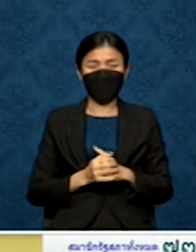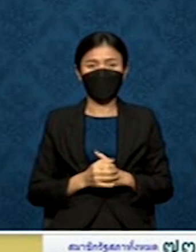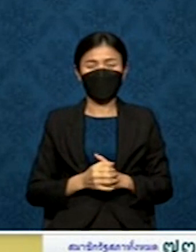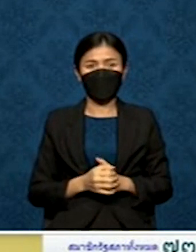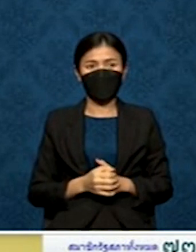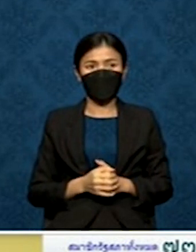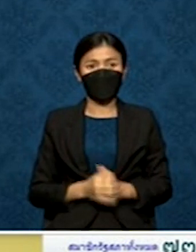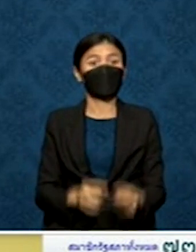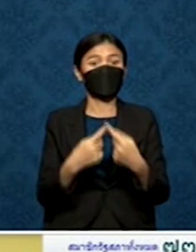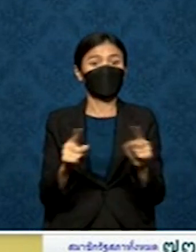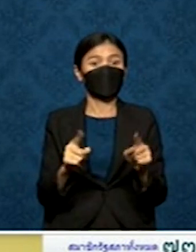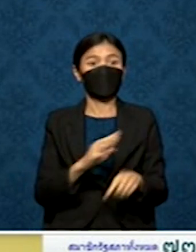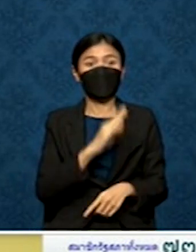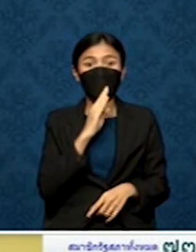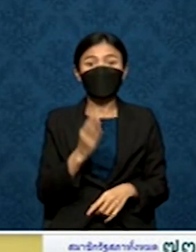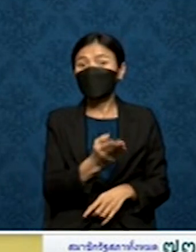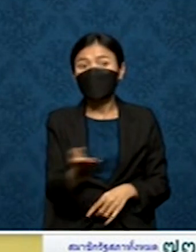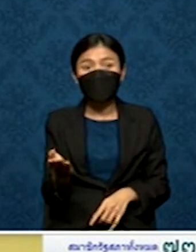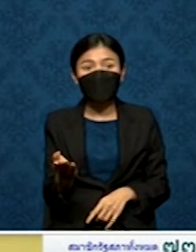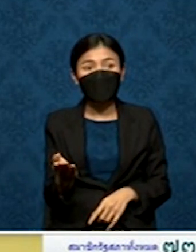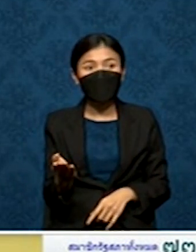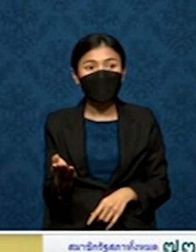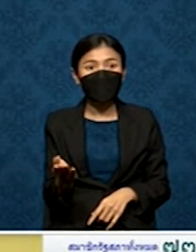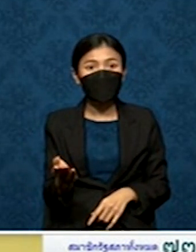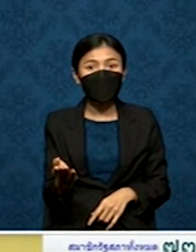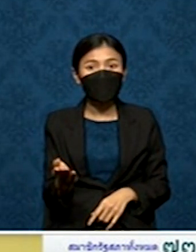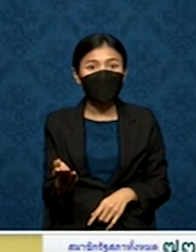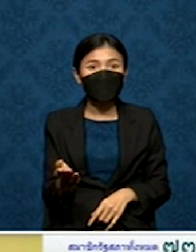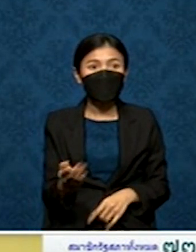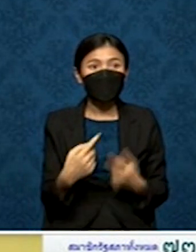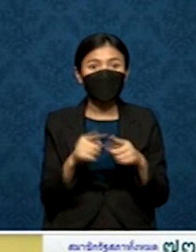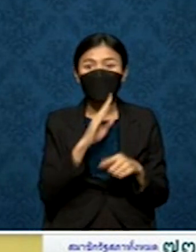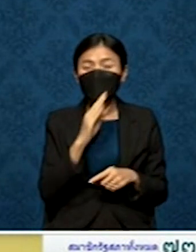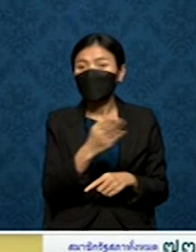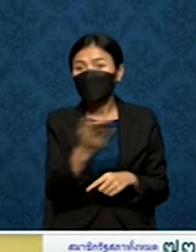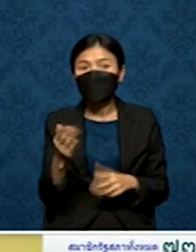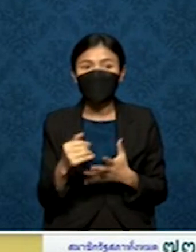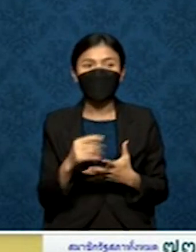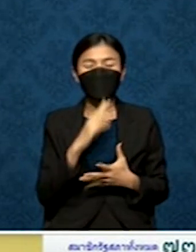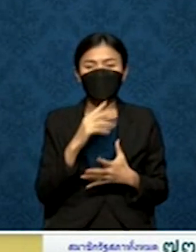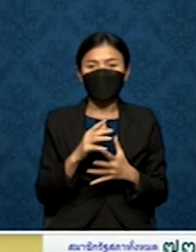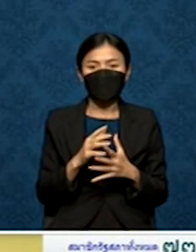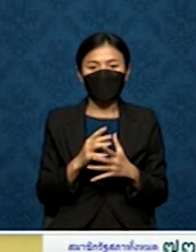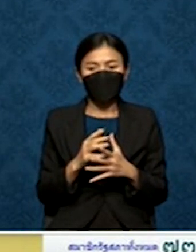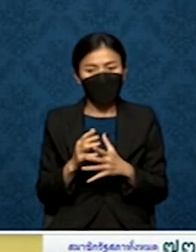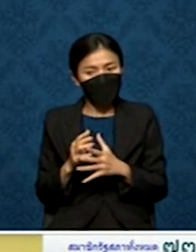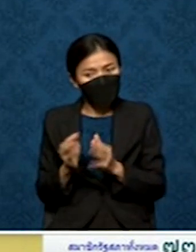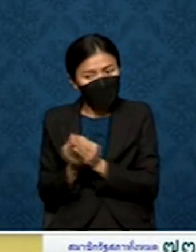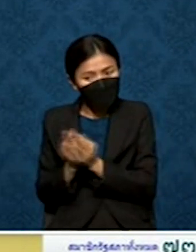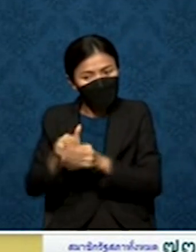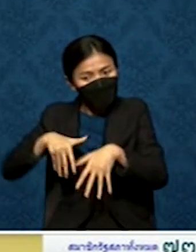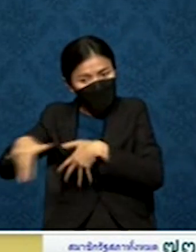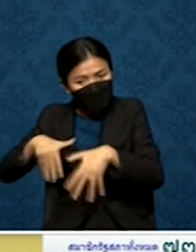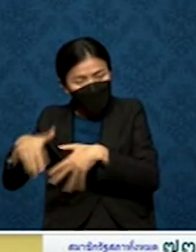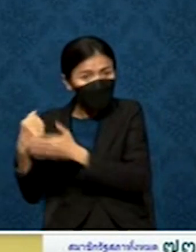านไม่ใช้กระสุนดินดำด้วยท่านก็สู้ไม่ได้ฮะเสียงดีไม่มีคะแนนเพราะนั้นต้องช่วยกันนะพี่น้องประ